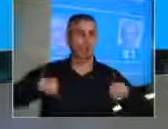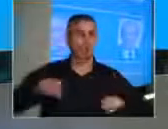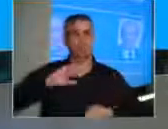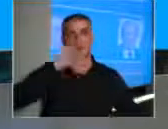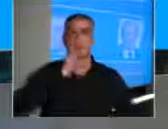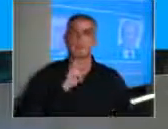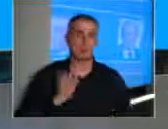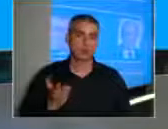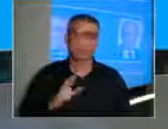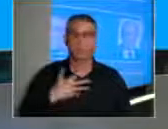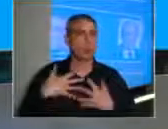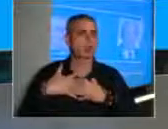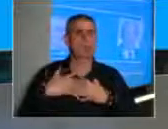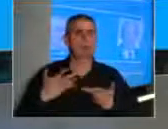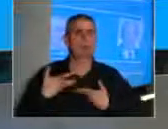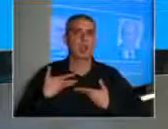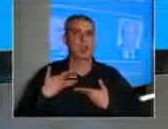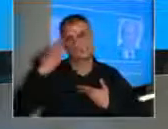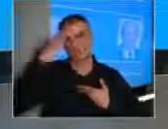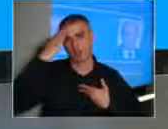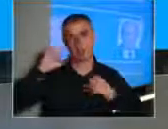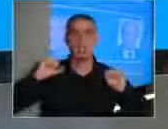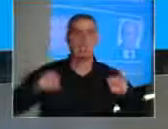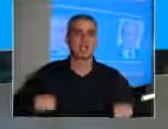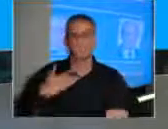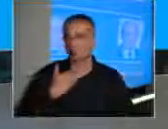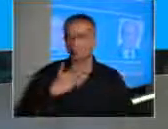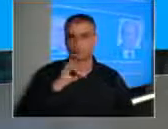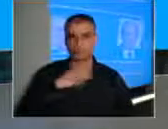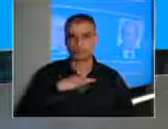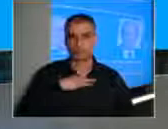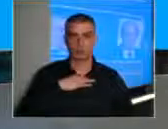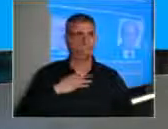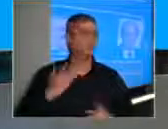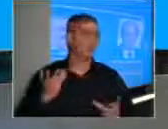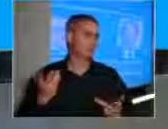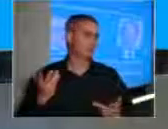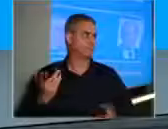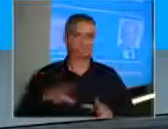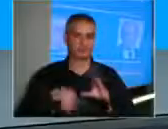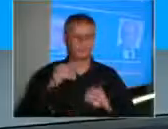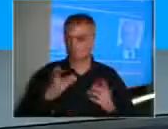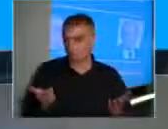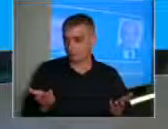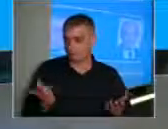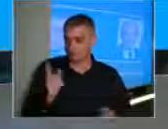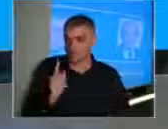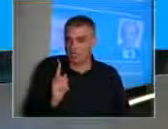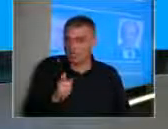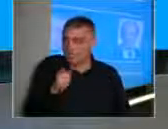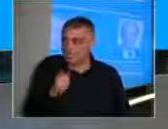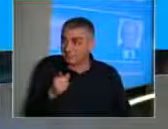ברמת הגולן? מה ארצות הברית מקבלת מהכרה בריבונות שלנו בירושלים? אבל